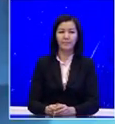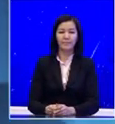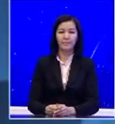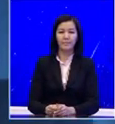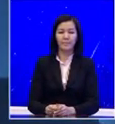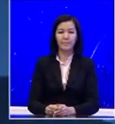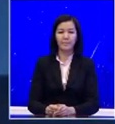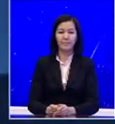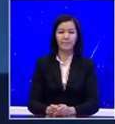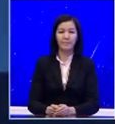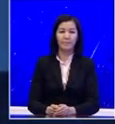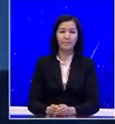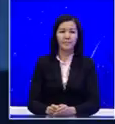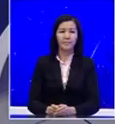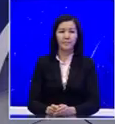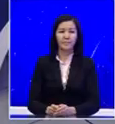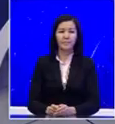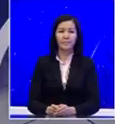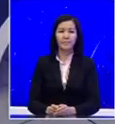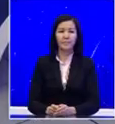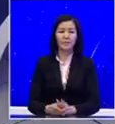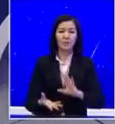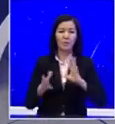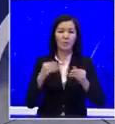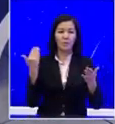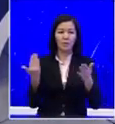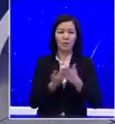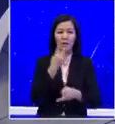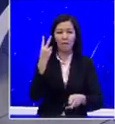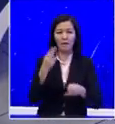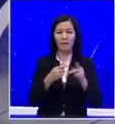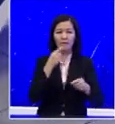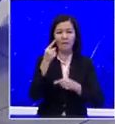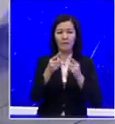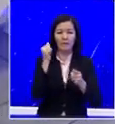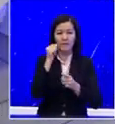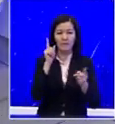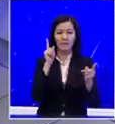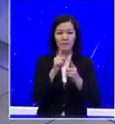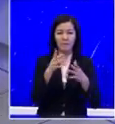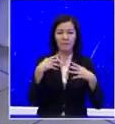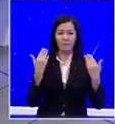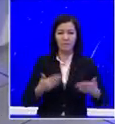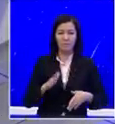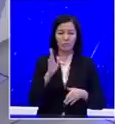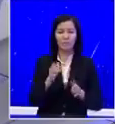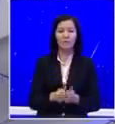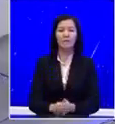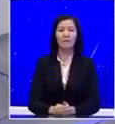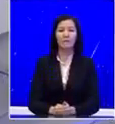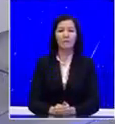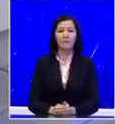телеарнасы. Назарларыңызға рахмет. Келесі эфирде жүздескенше аман сау болыңыздар.